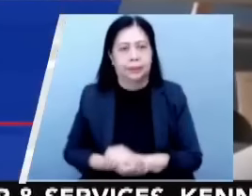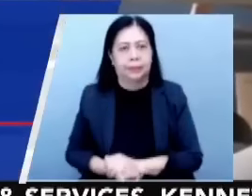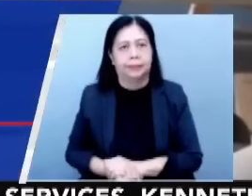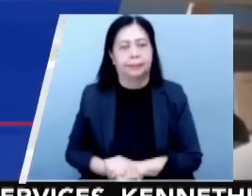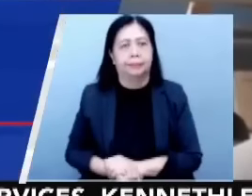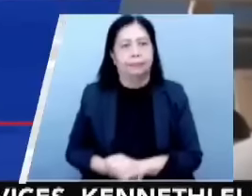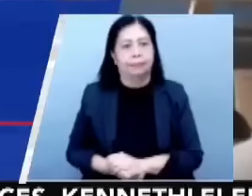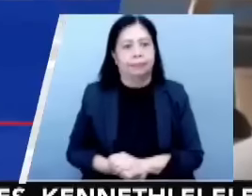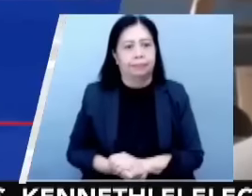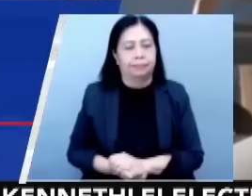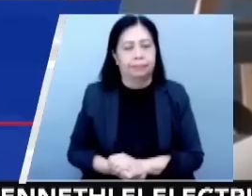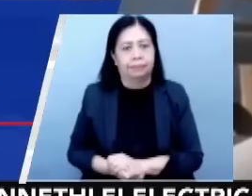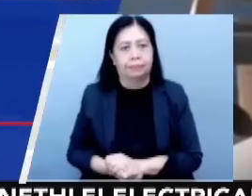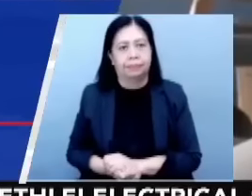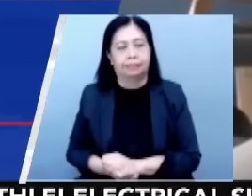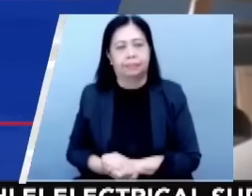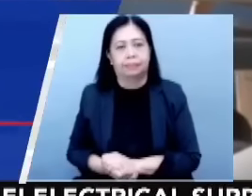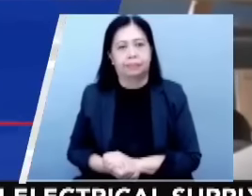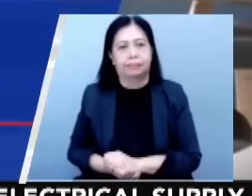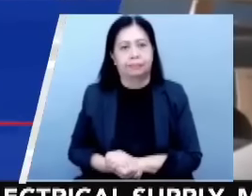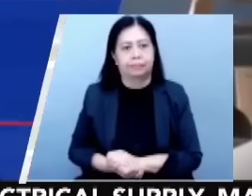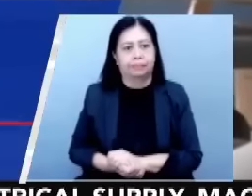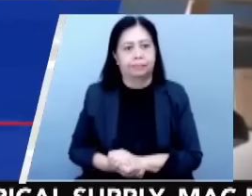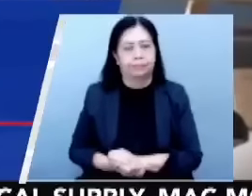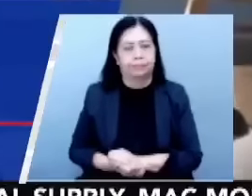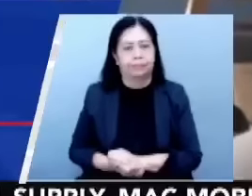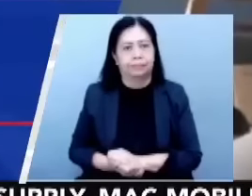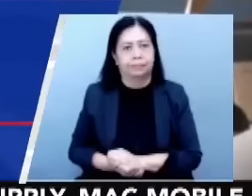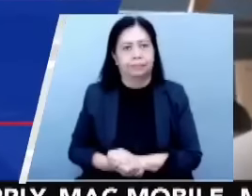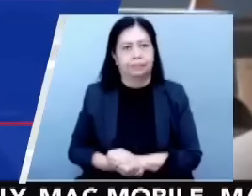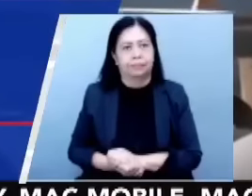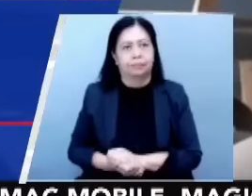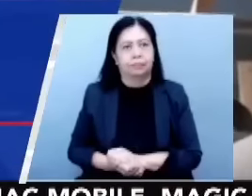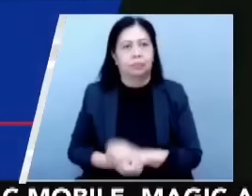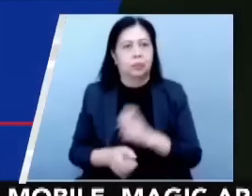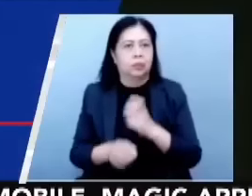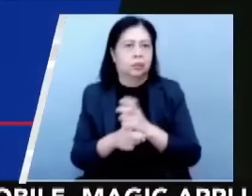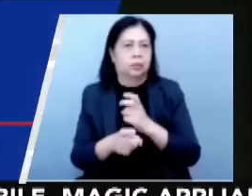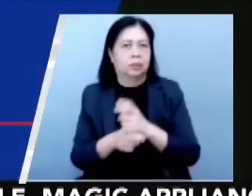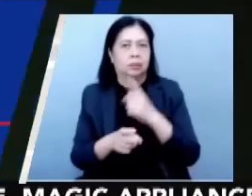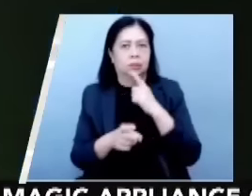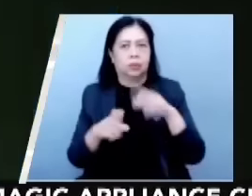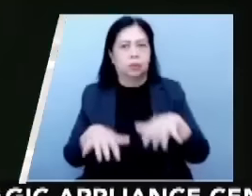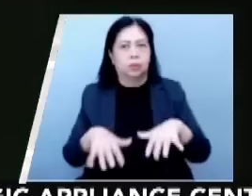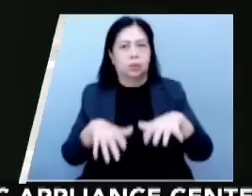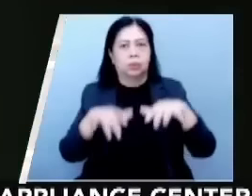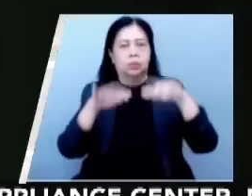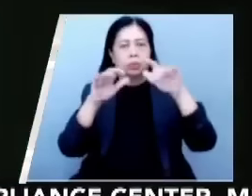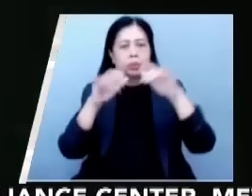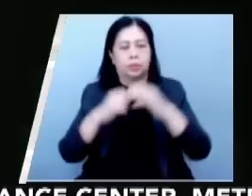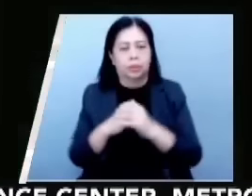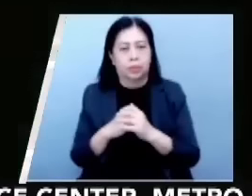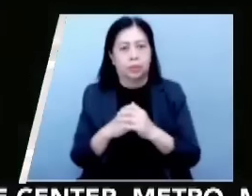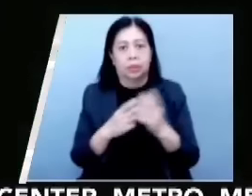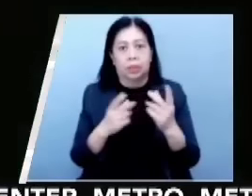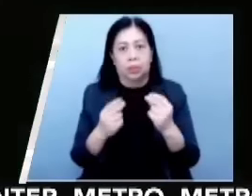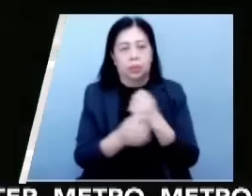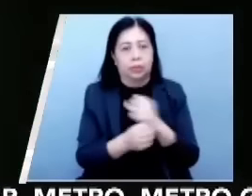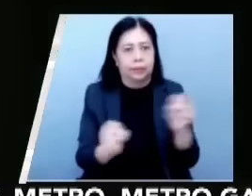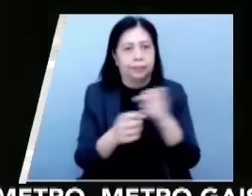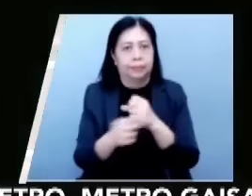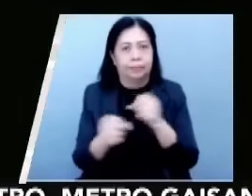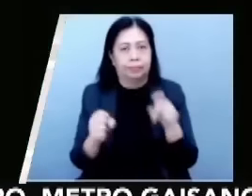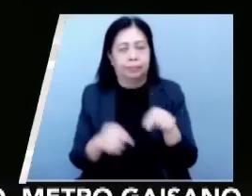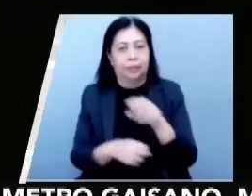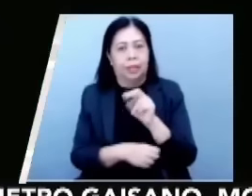nga, succession nga, silag panahon sa bahap ito, sigbakpit. Nagsagawa naman ng rescue operation ang MDRMO